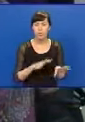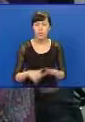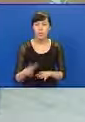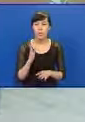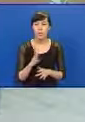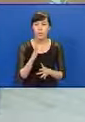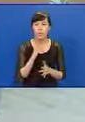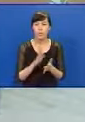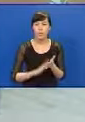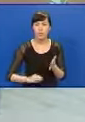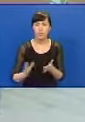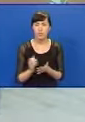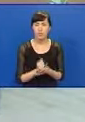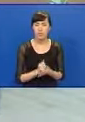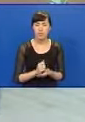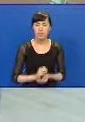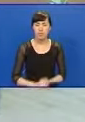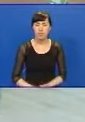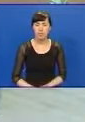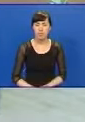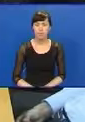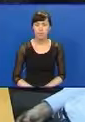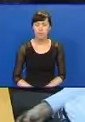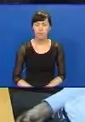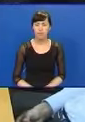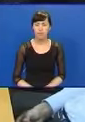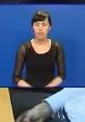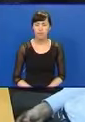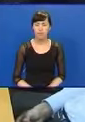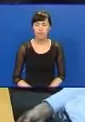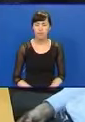жалғасын табады. Дидар Өмірзақова, Әли Мәлік, Шандос Орынбаев, оңтүстік ақпарат.